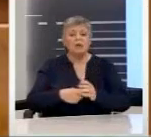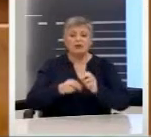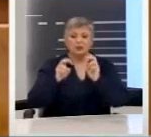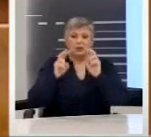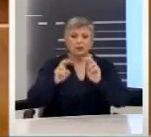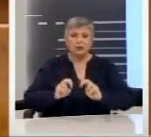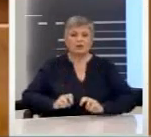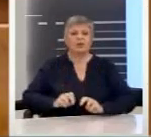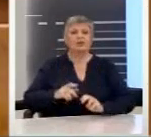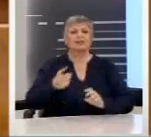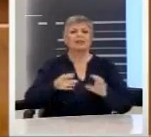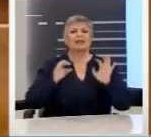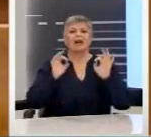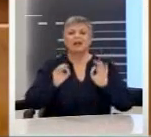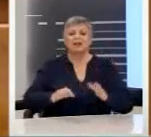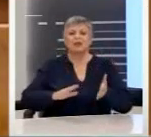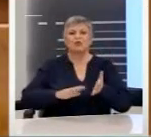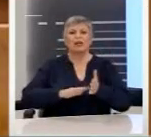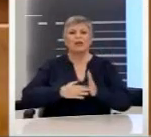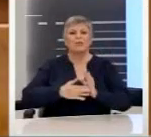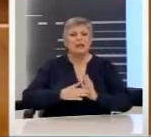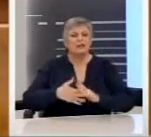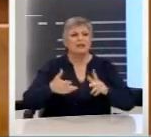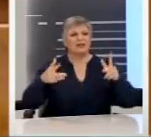σύνολο δομών, υπηρεσιών, υπουργείων,